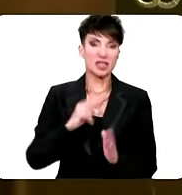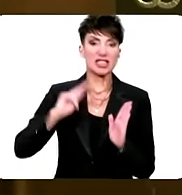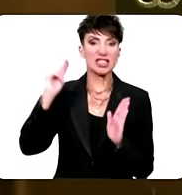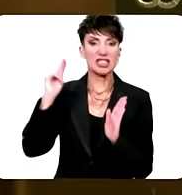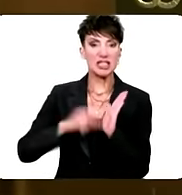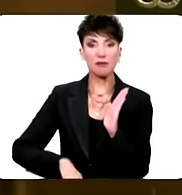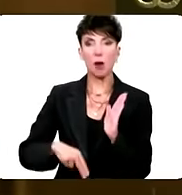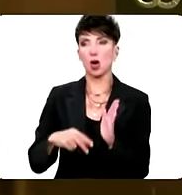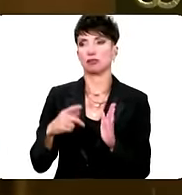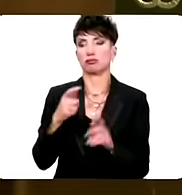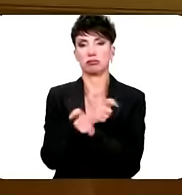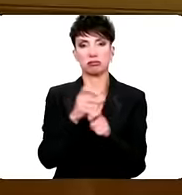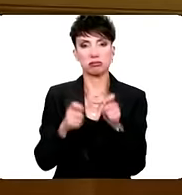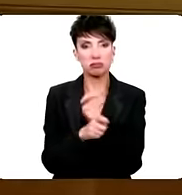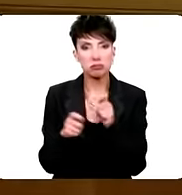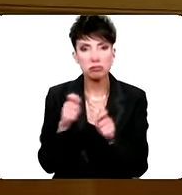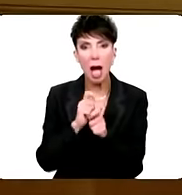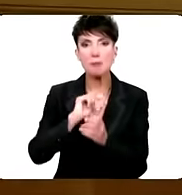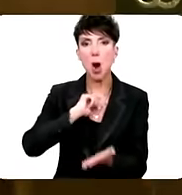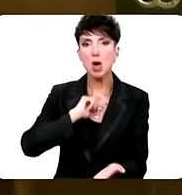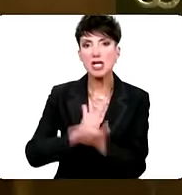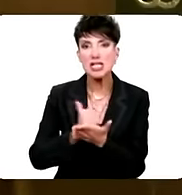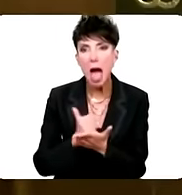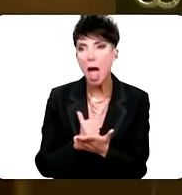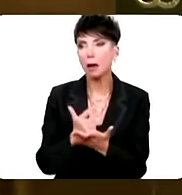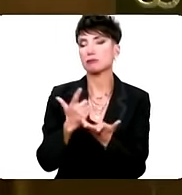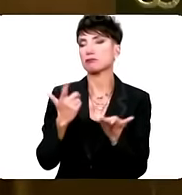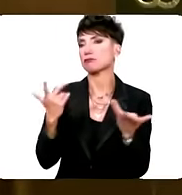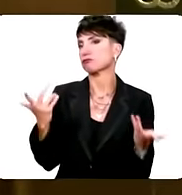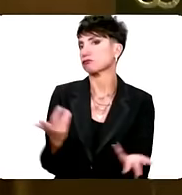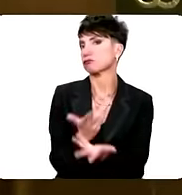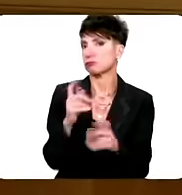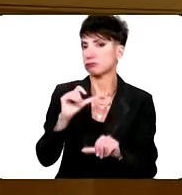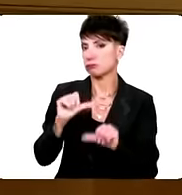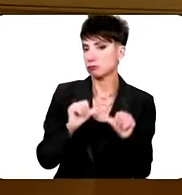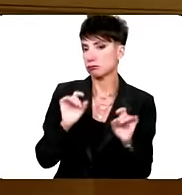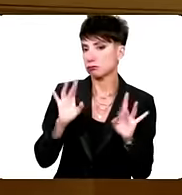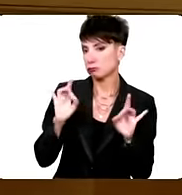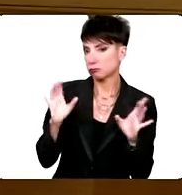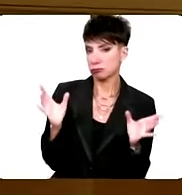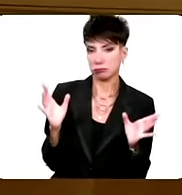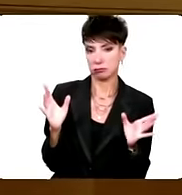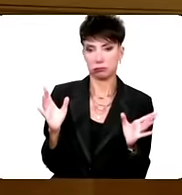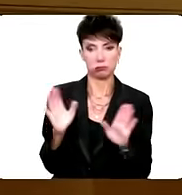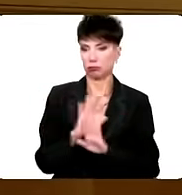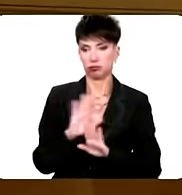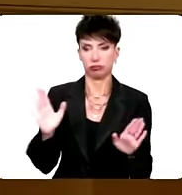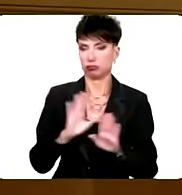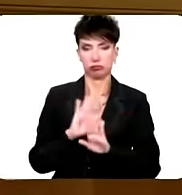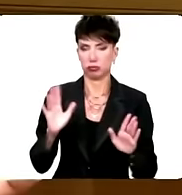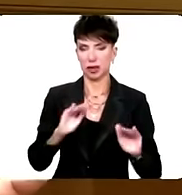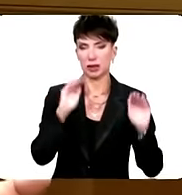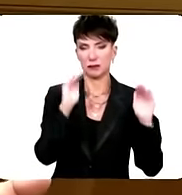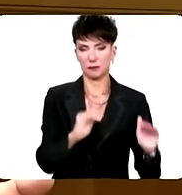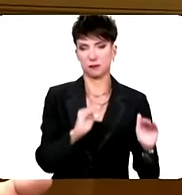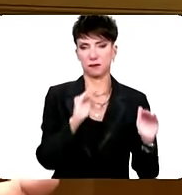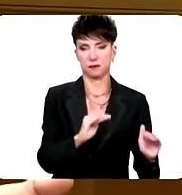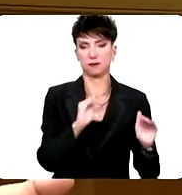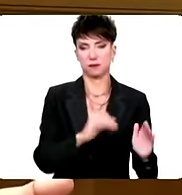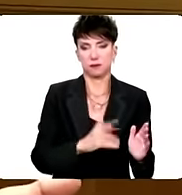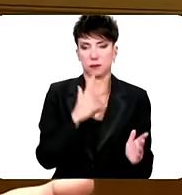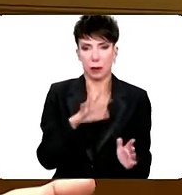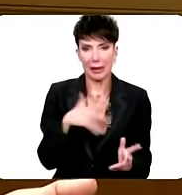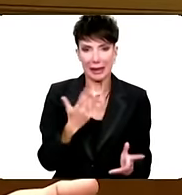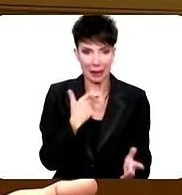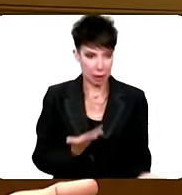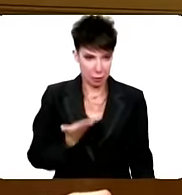των ομόφυλων ζευγαριών, για να είμαι ακριβής, μετά το αποτέλεσμα? Δεν θα έχουμε καμία αλλαγή. Αν με ρωτάτε, θα το πάρουμε πίσω, προφανώς